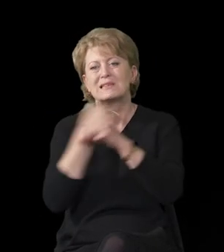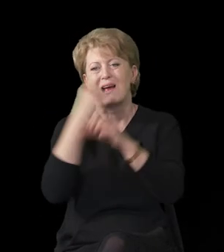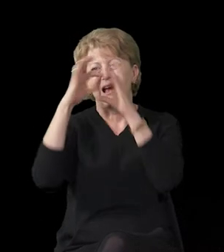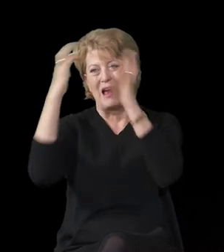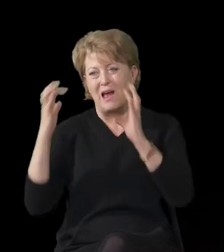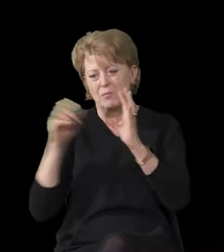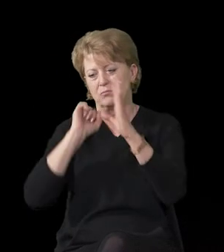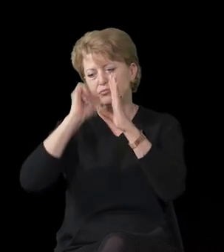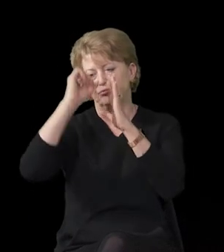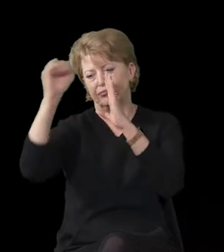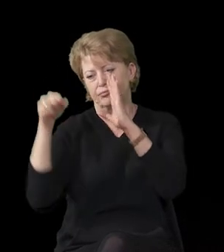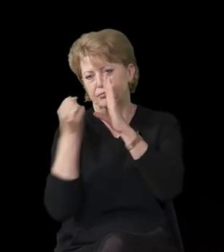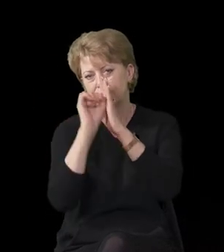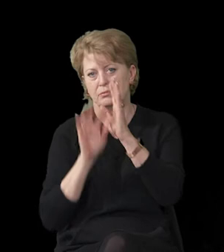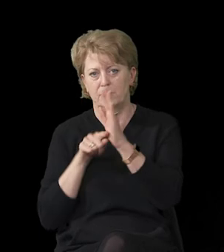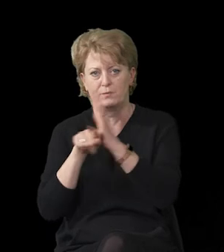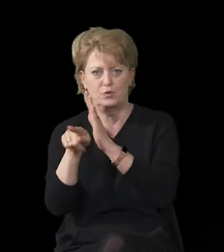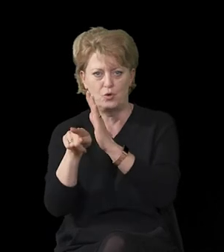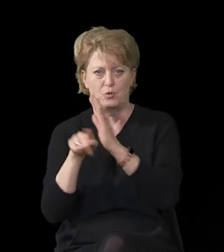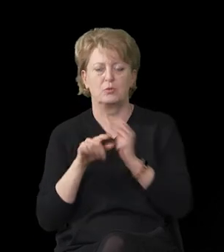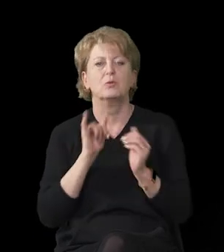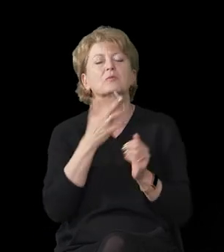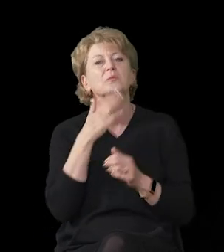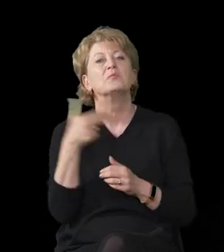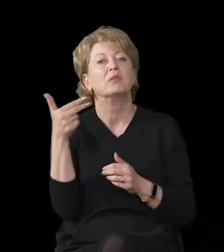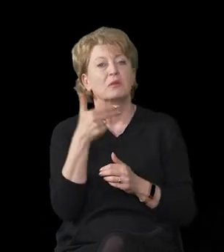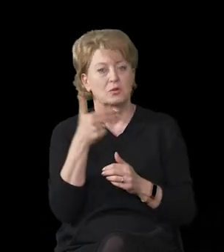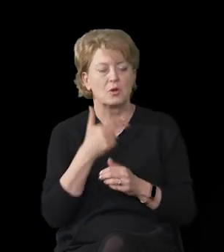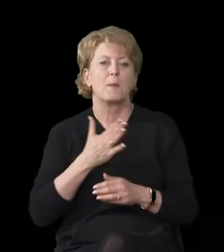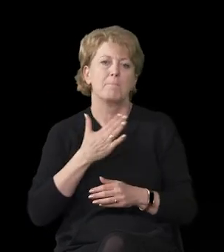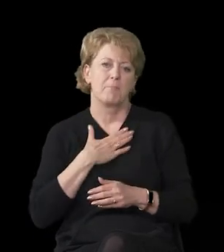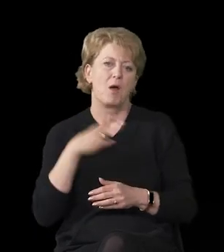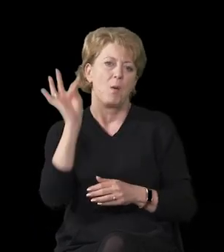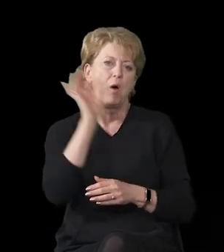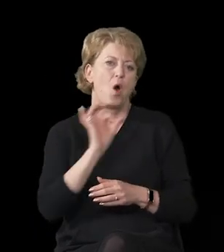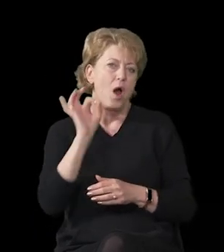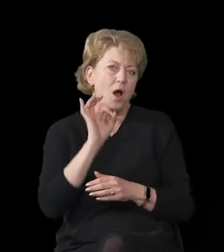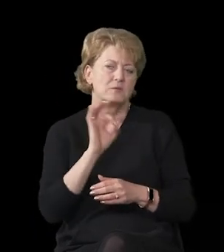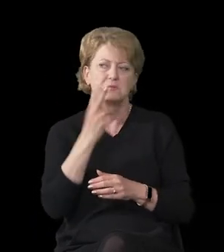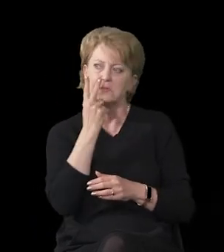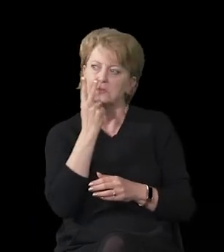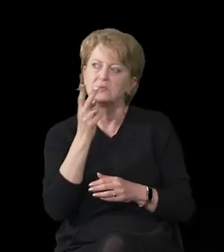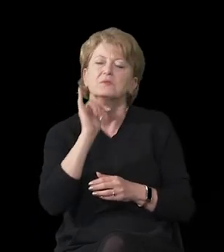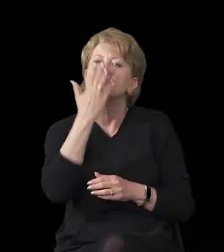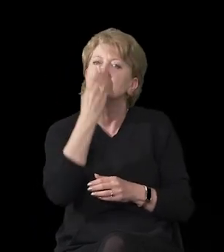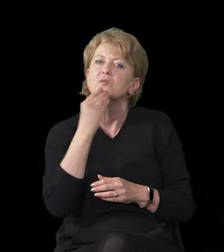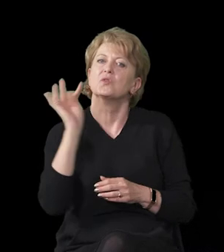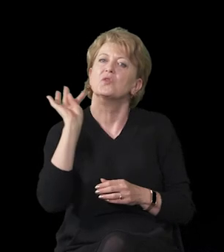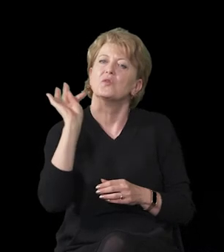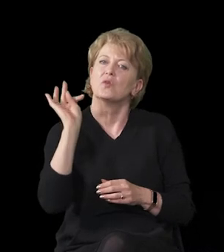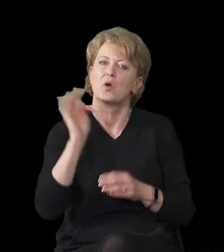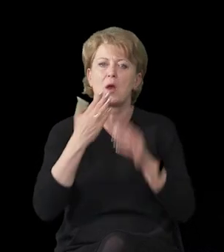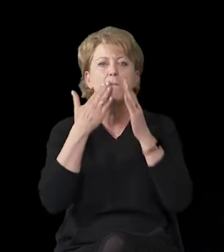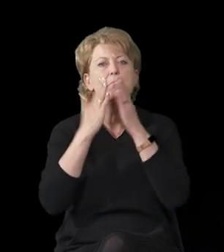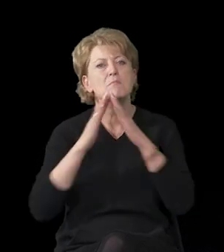skałach. W niedzielę miałem okazję oglądać nabożeństwo kościoła etiopskiego w